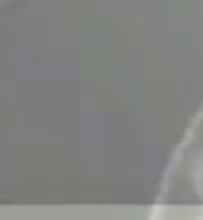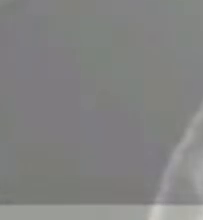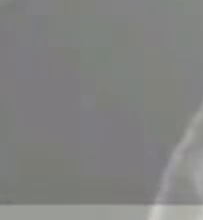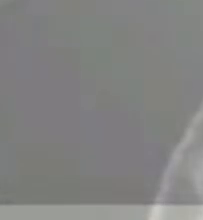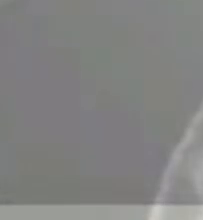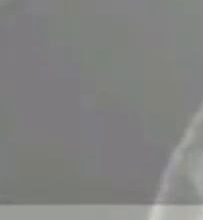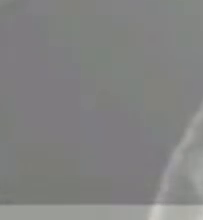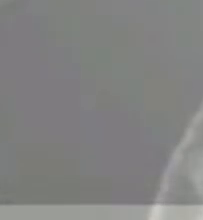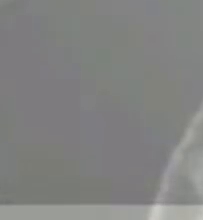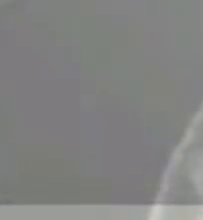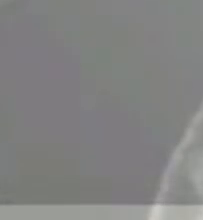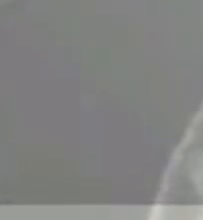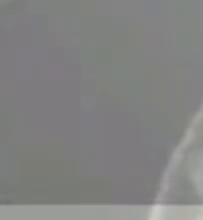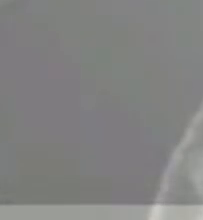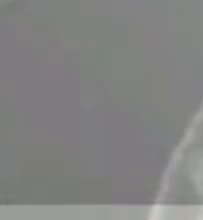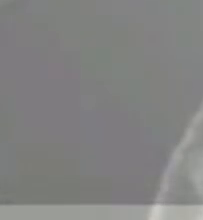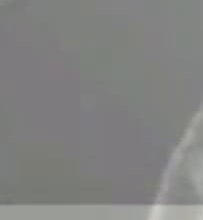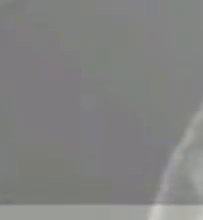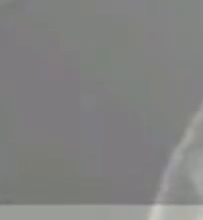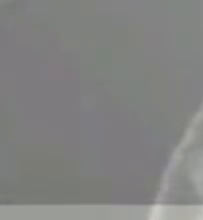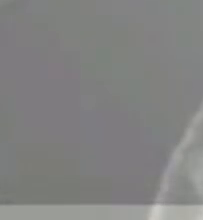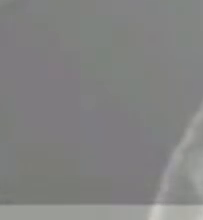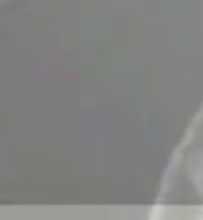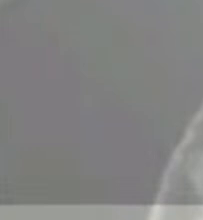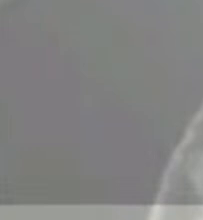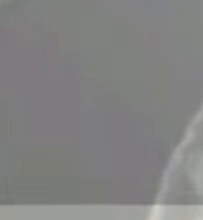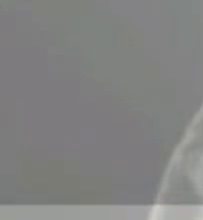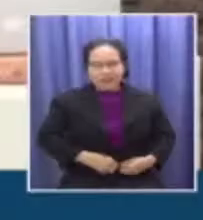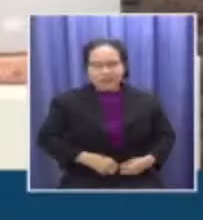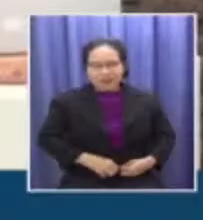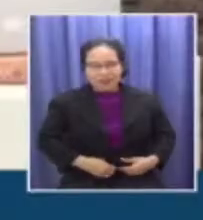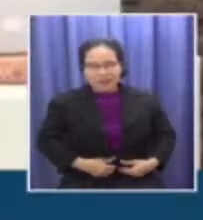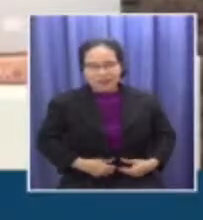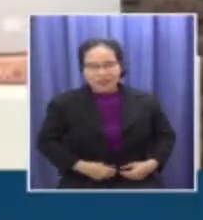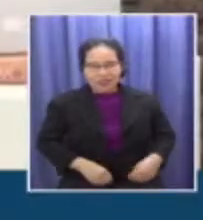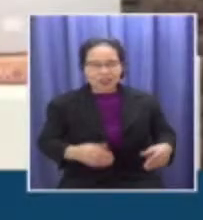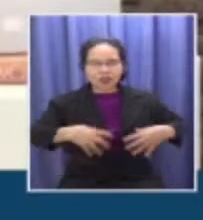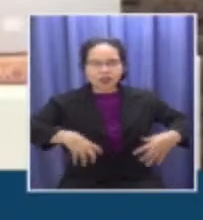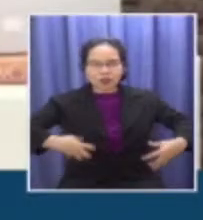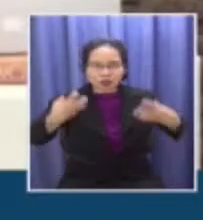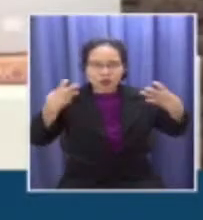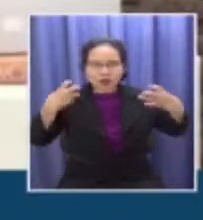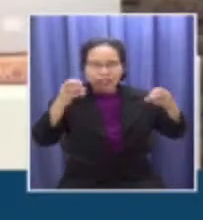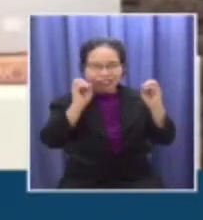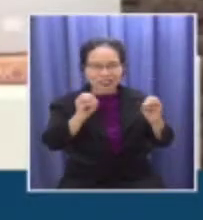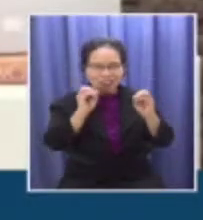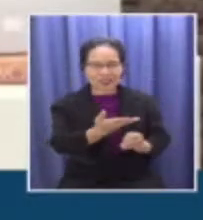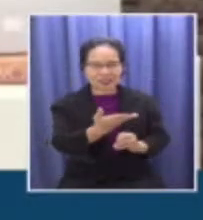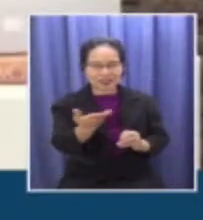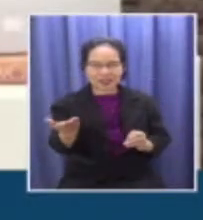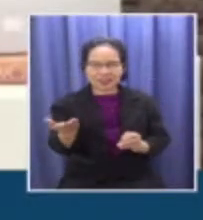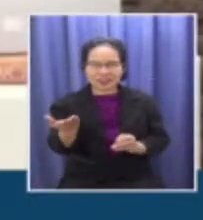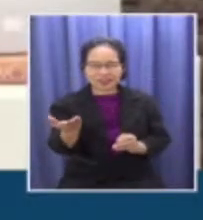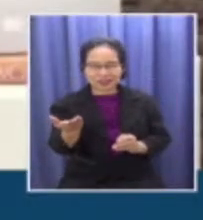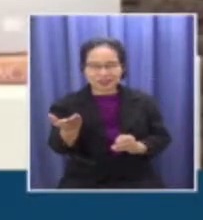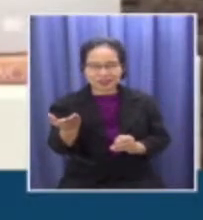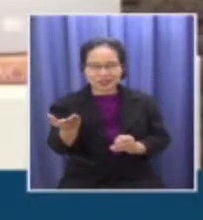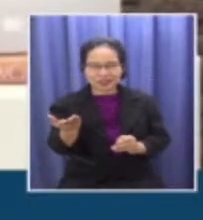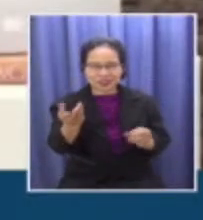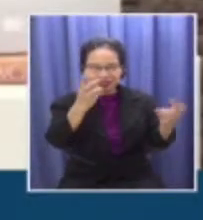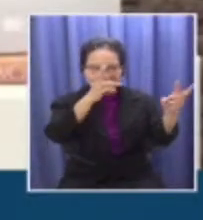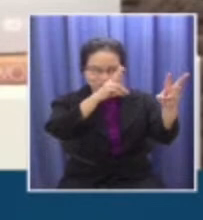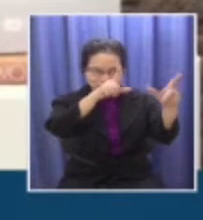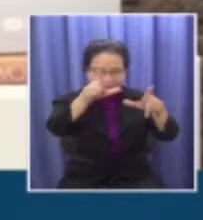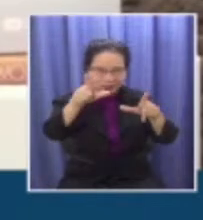kayo. You are the ones that who came from apes. You are all monkeys. Those who are teaching that. They're teaching